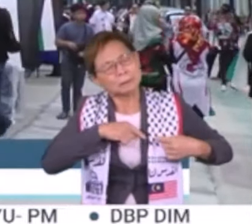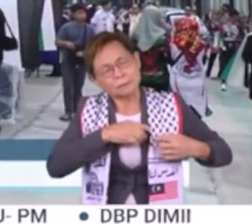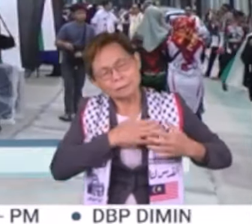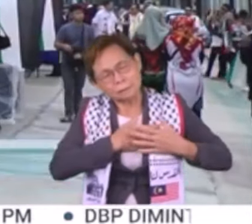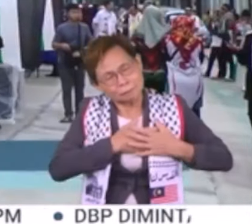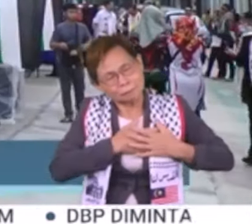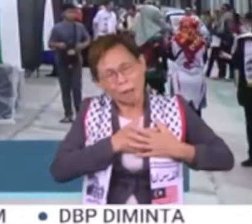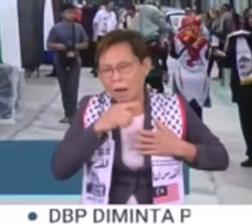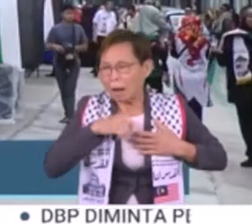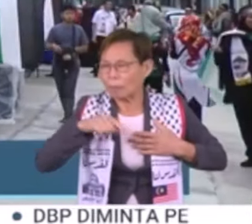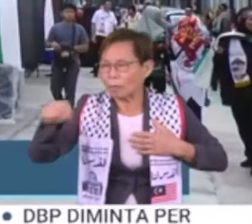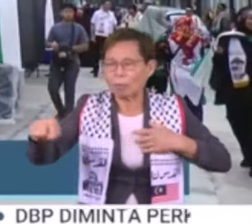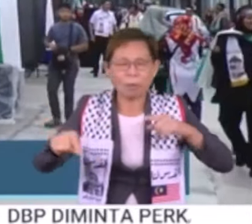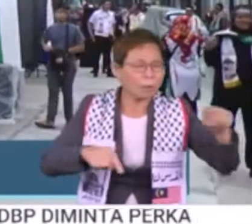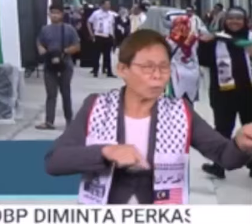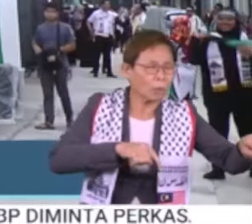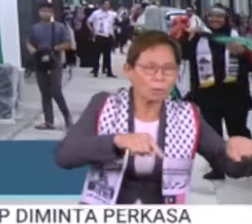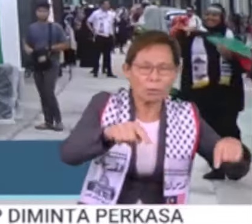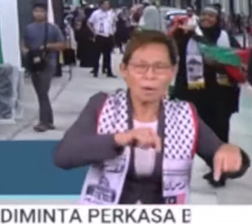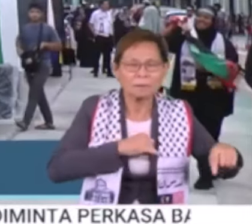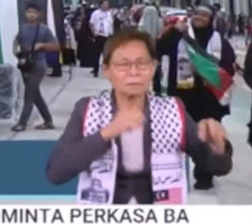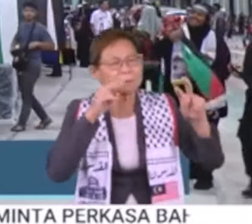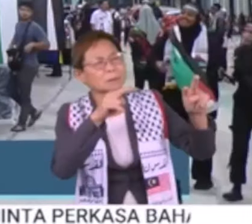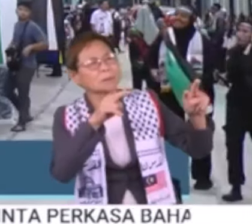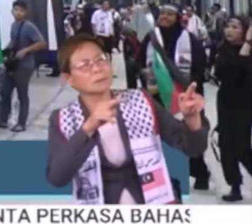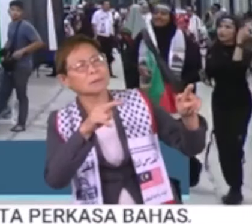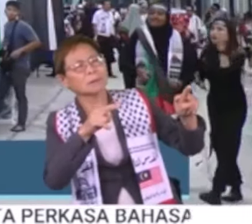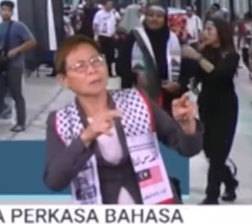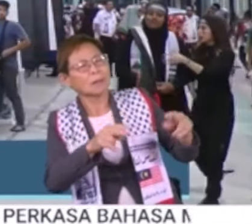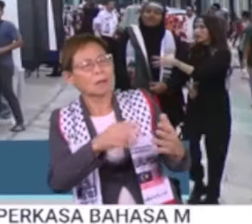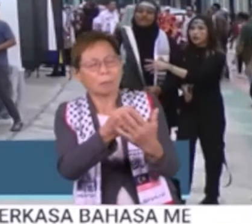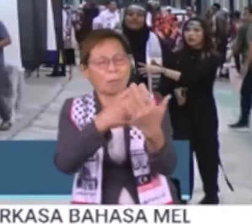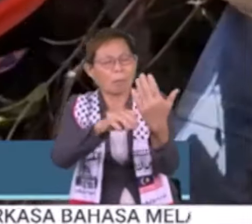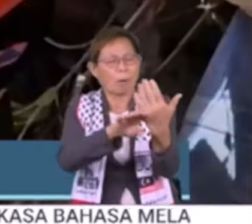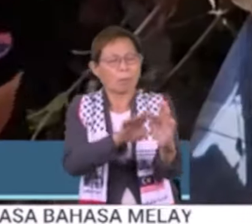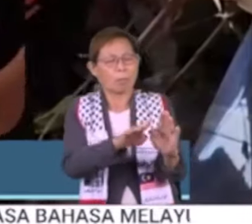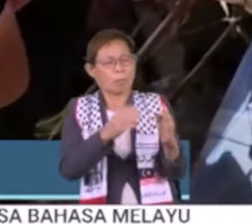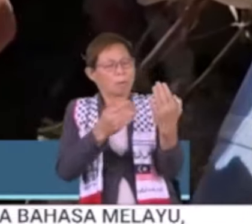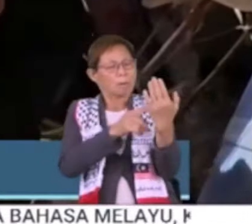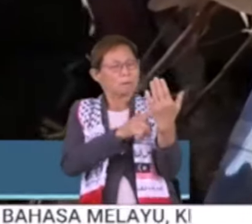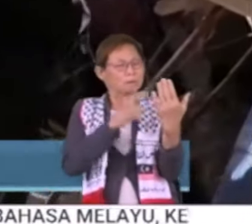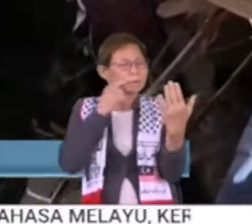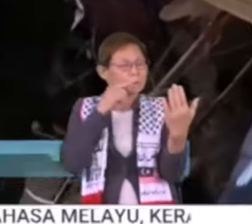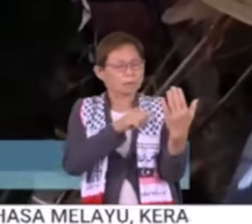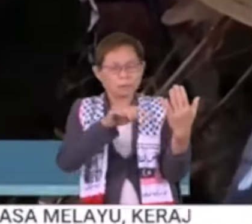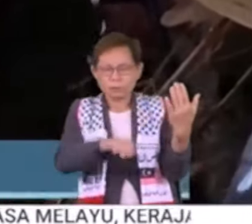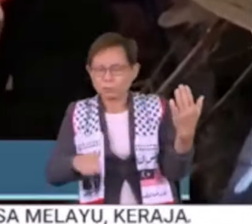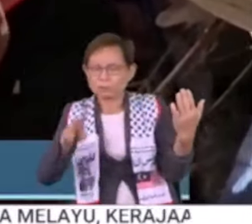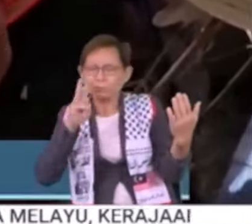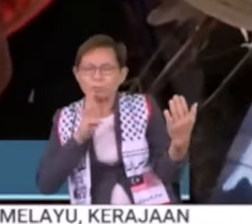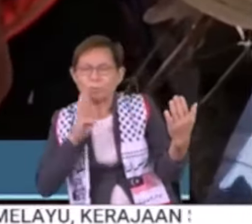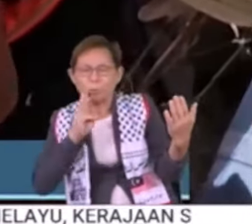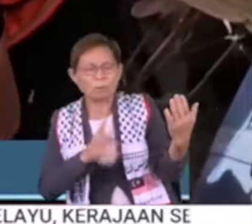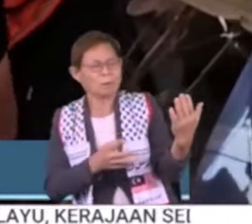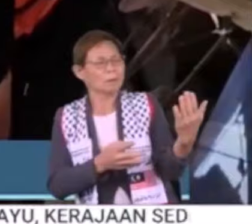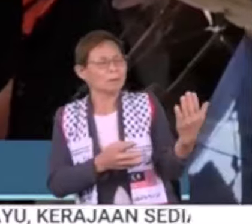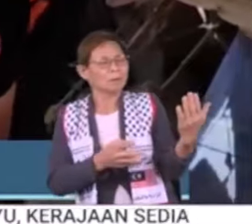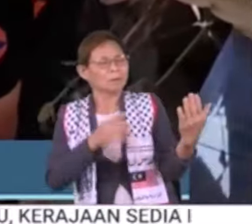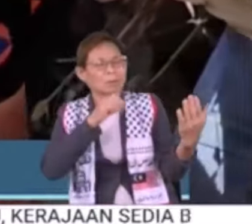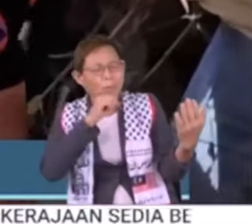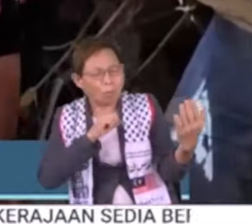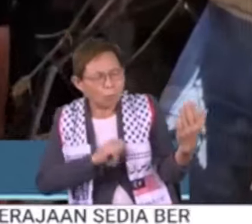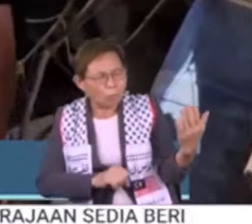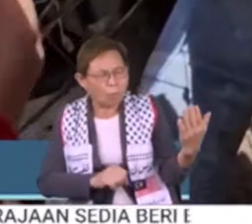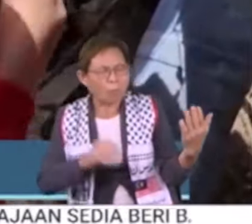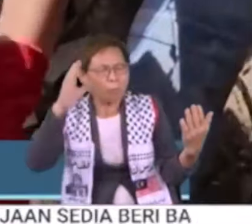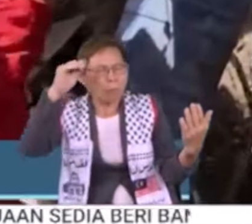go, wherever I see, wherever I just open the social media, I can see the children, the women, the old